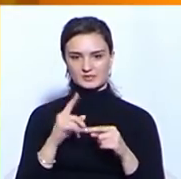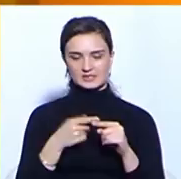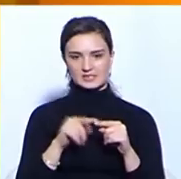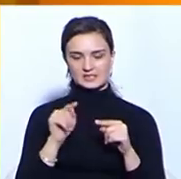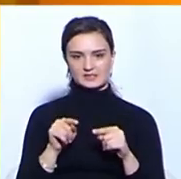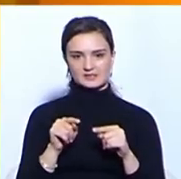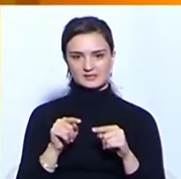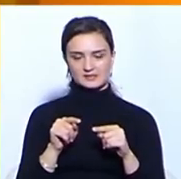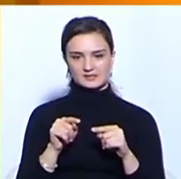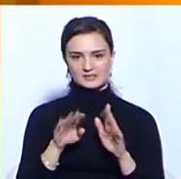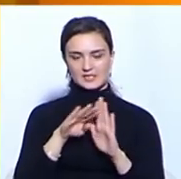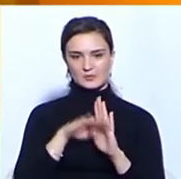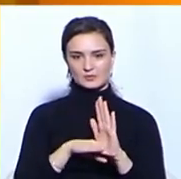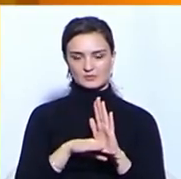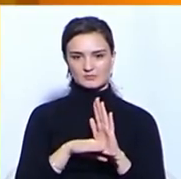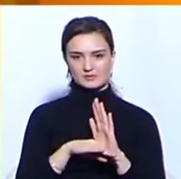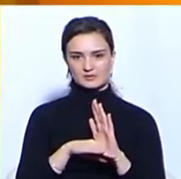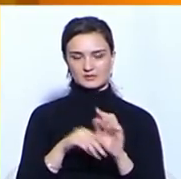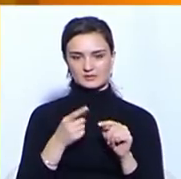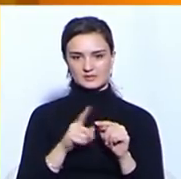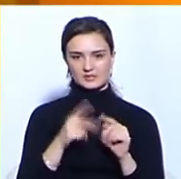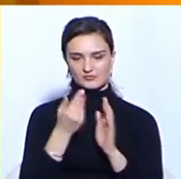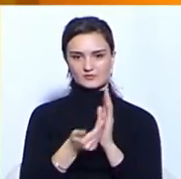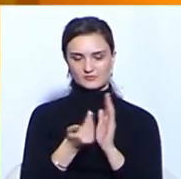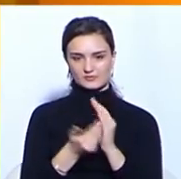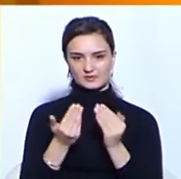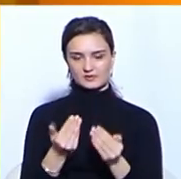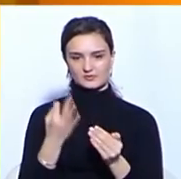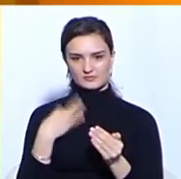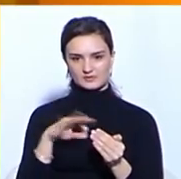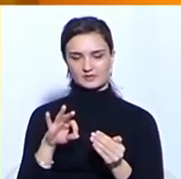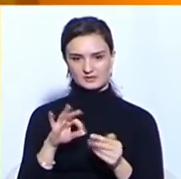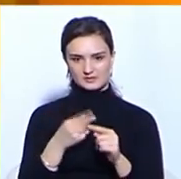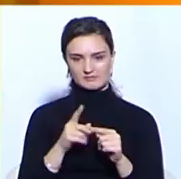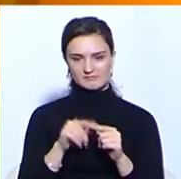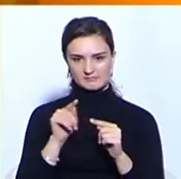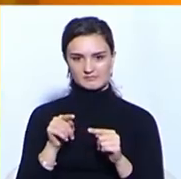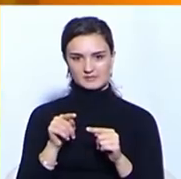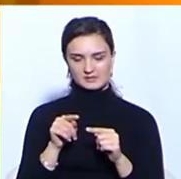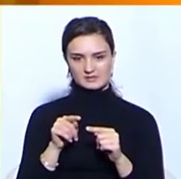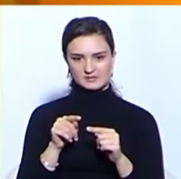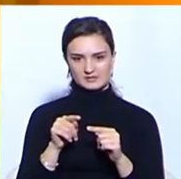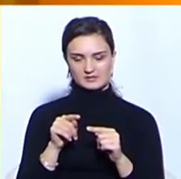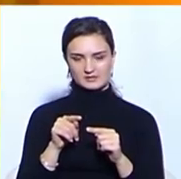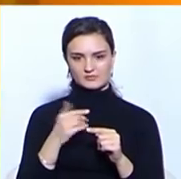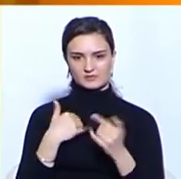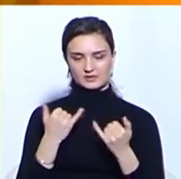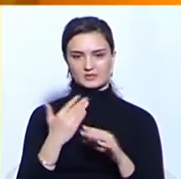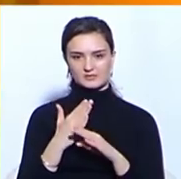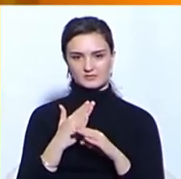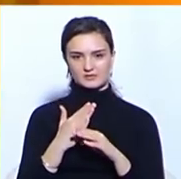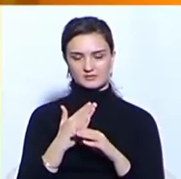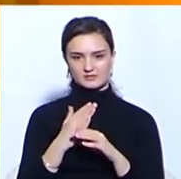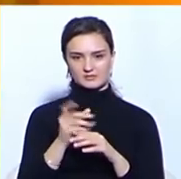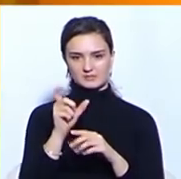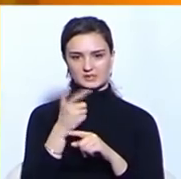ეს გაუარესებული გუნებგანწყობა აჩვენოთ თქვენს შულს და მით უფრო მას გაუზიაროთ. ჩვენ ახლა გვაქვს